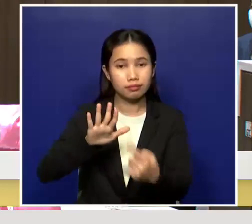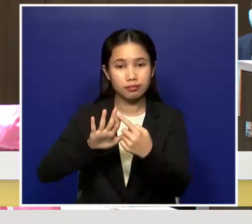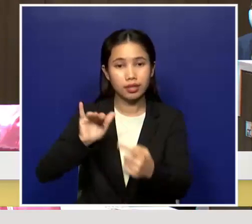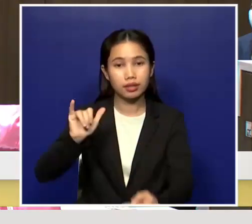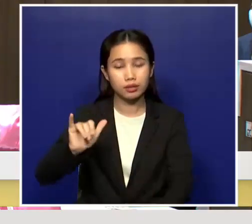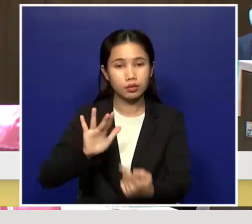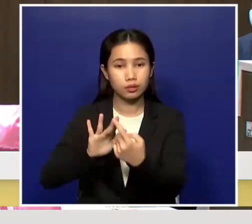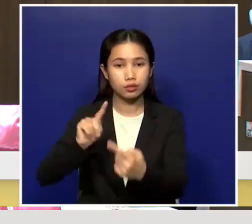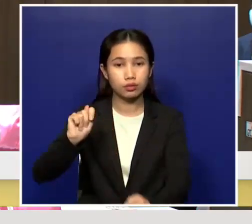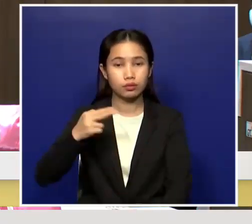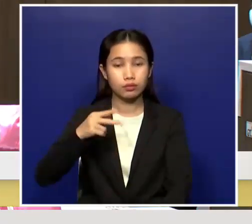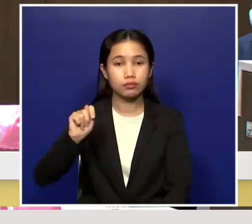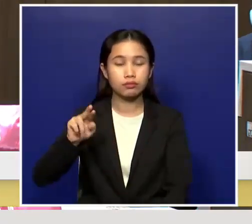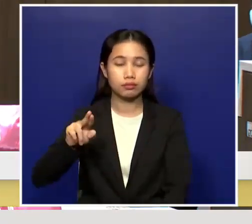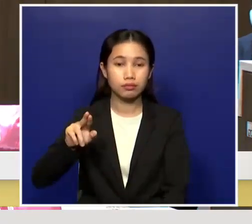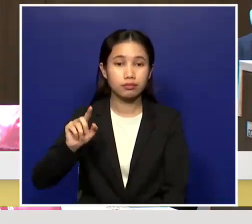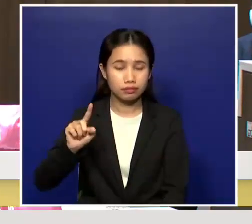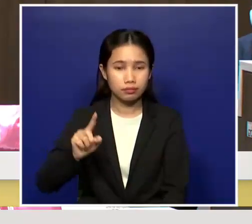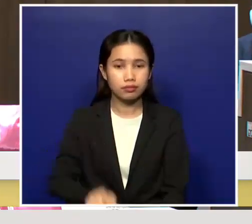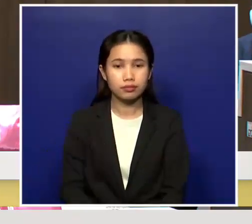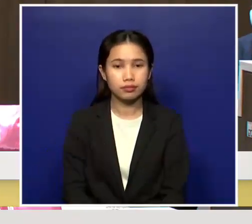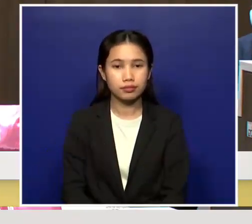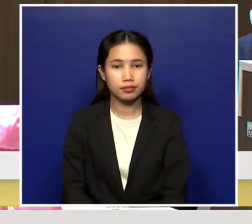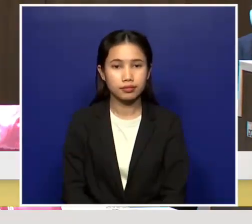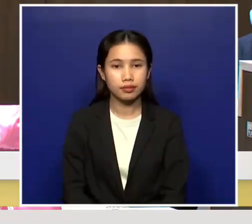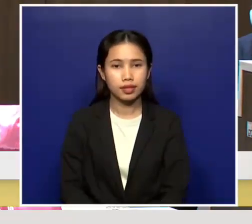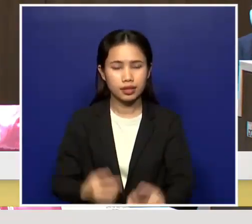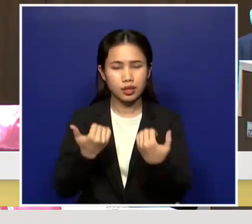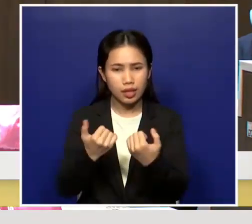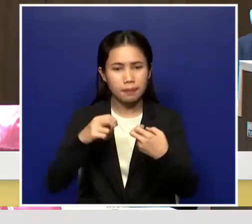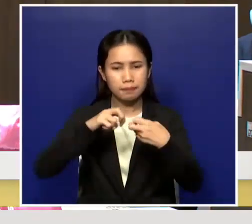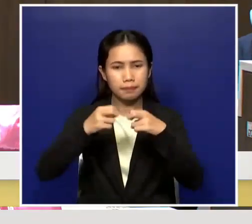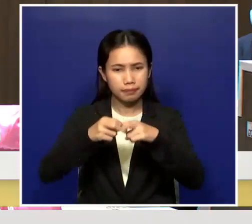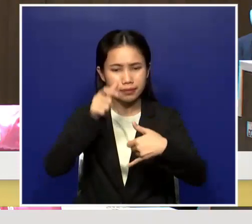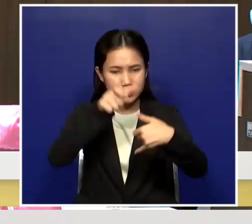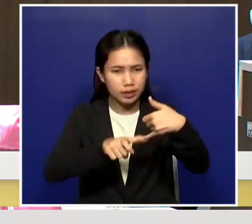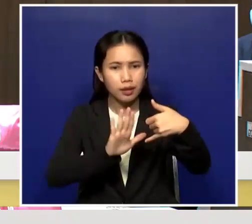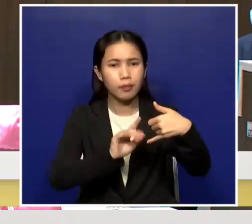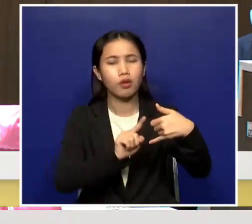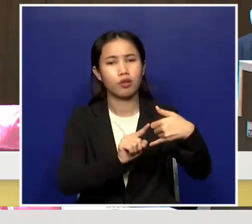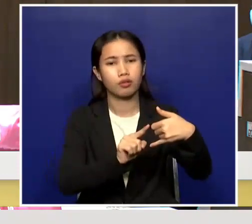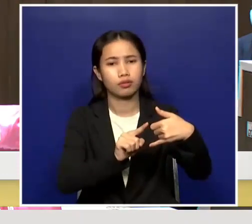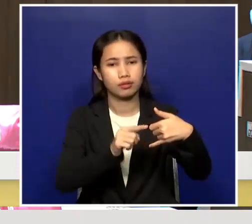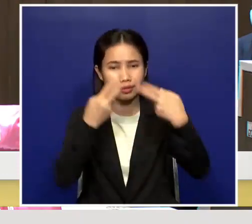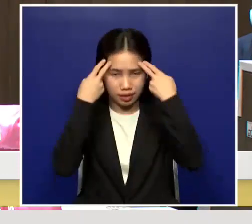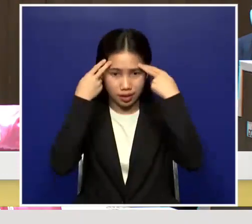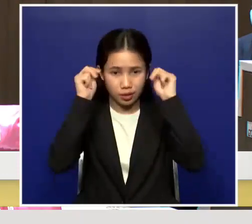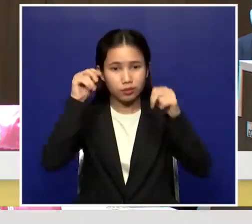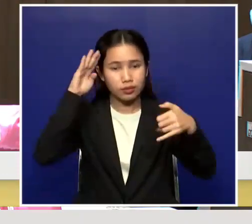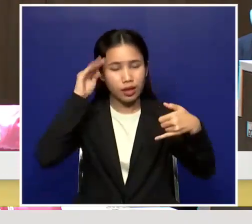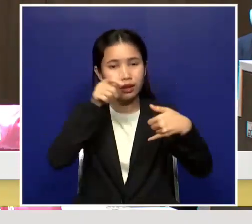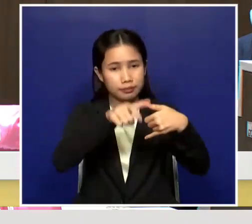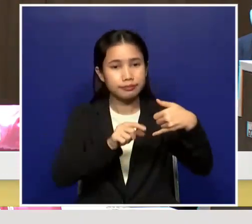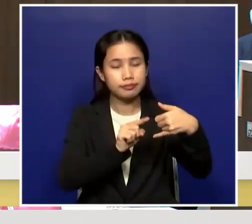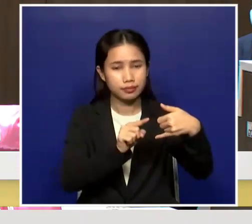โดยง่ายนะกับทำให้ปัญหาลุกลามขึ้นมานี่คือพฤติกรรมของท่านหรือว่าท่านต้องการให้เ